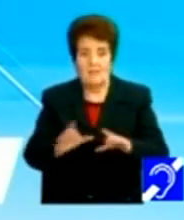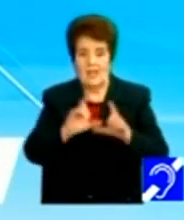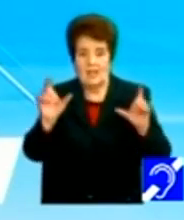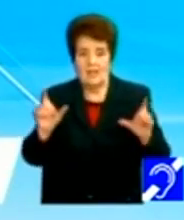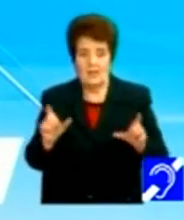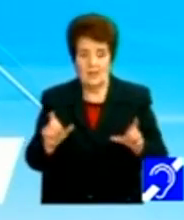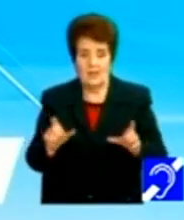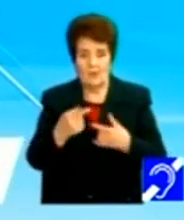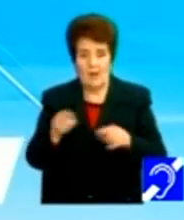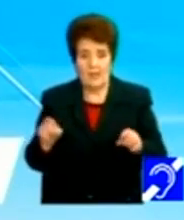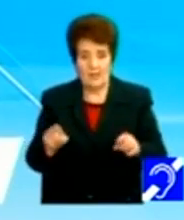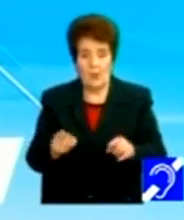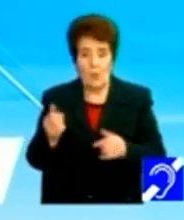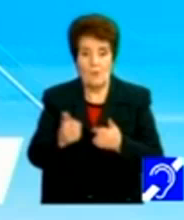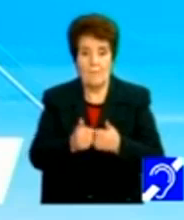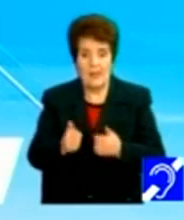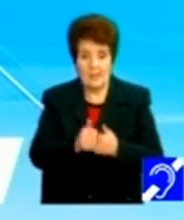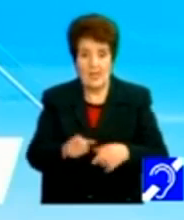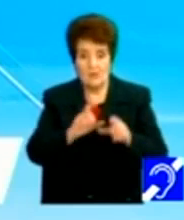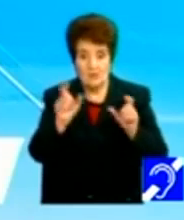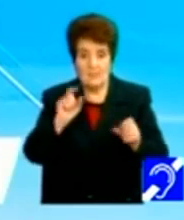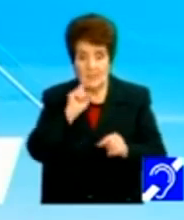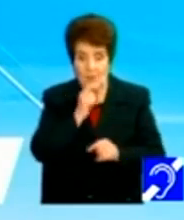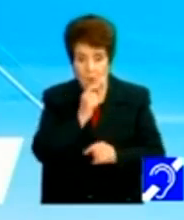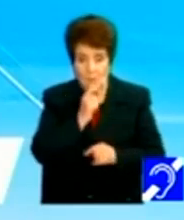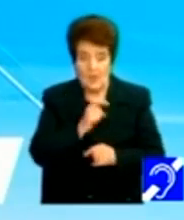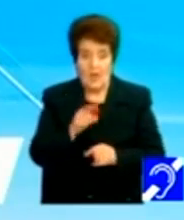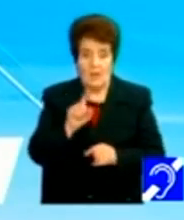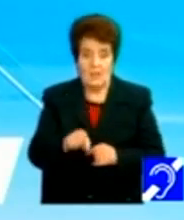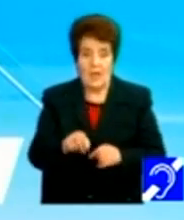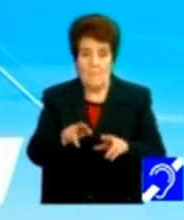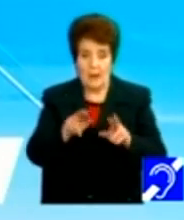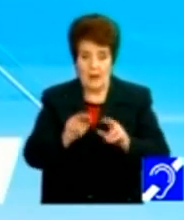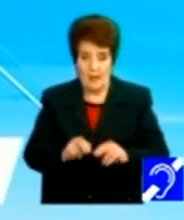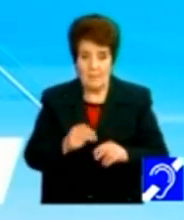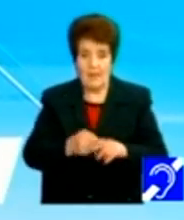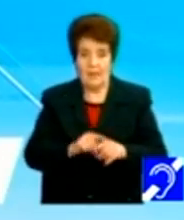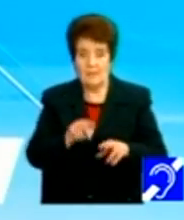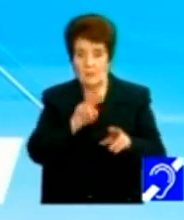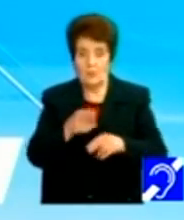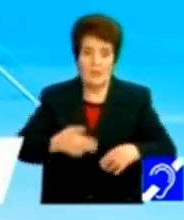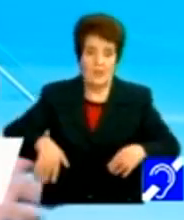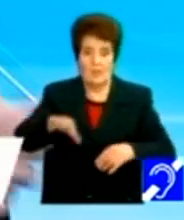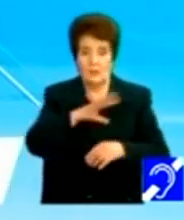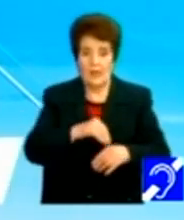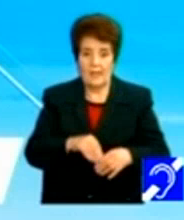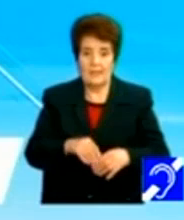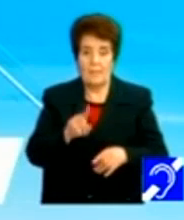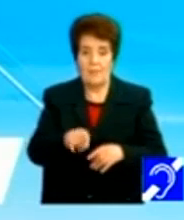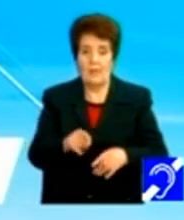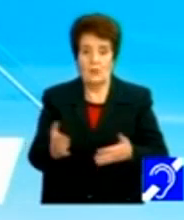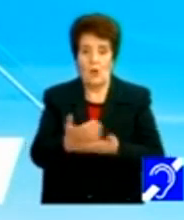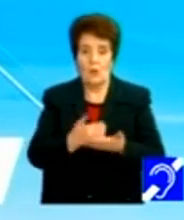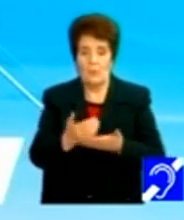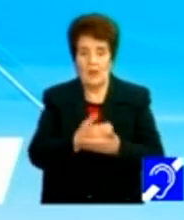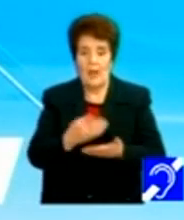economice în alte privințe, un parteneriat cu agenții economici, un moratoriu în acest sens stabilit de Parlament în ceea ce privește controlele pe toate celelalte aspecte, pentru a acumula